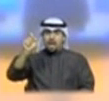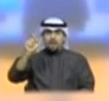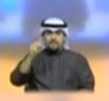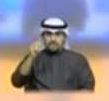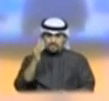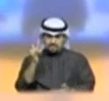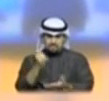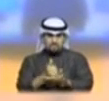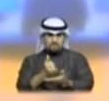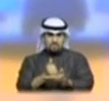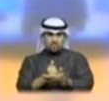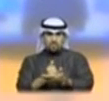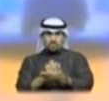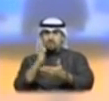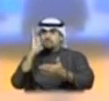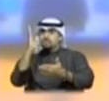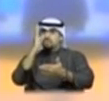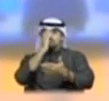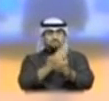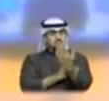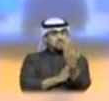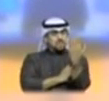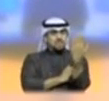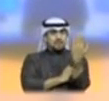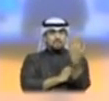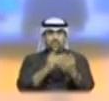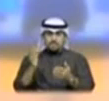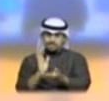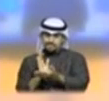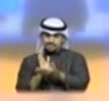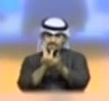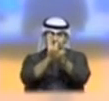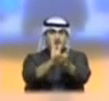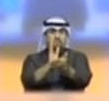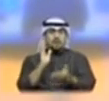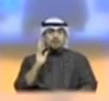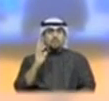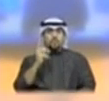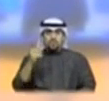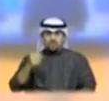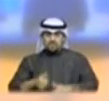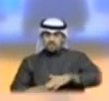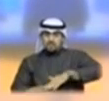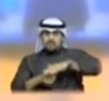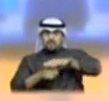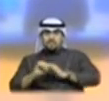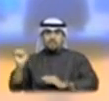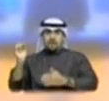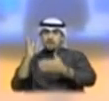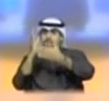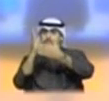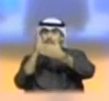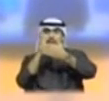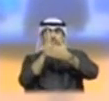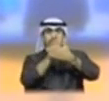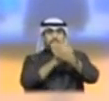125 عاما على إنشائها بتكريم مدير عام مكتبة الكويت الوطنية كامل سليمان العبد الجليل، وذلك للدور